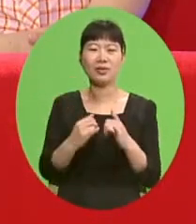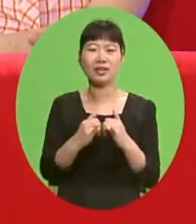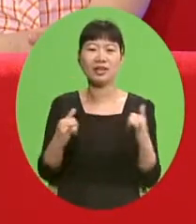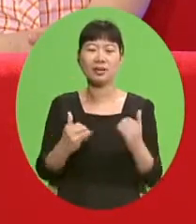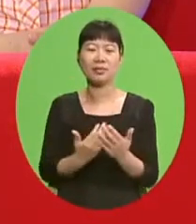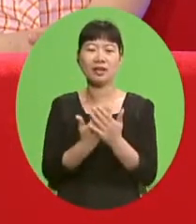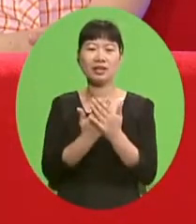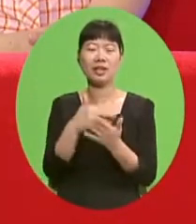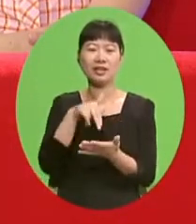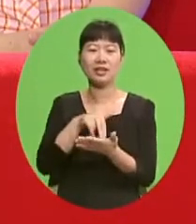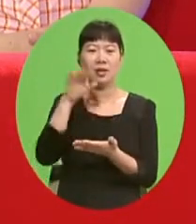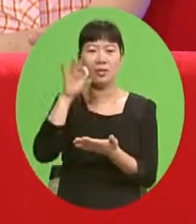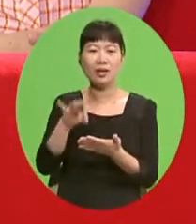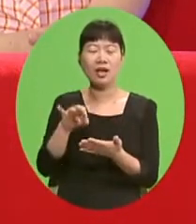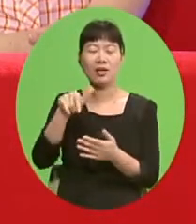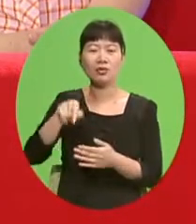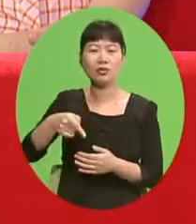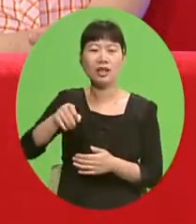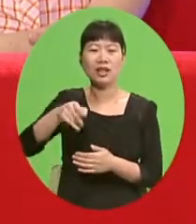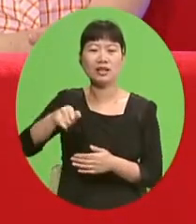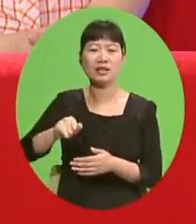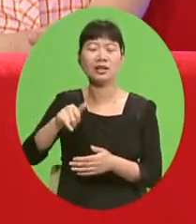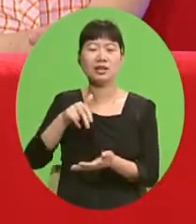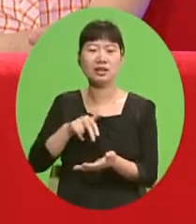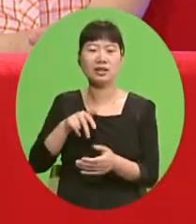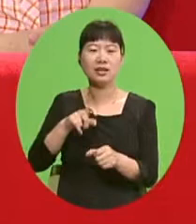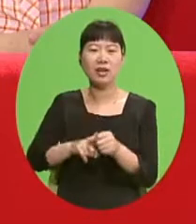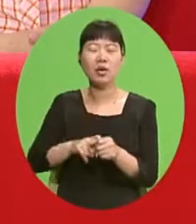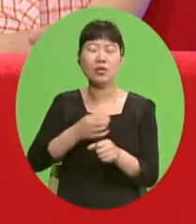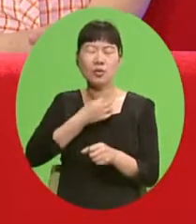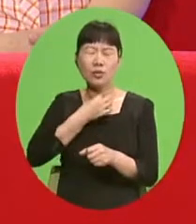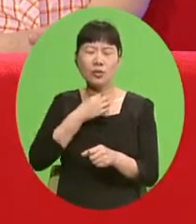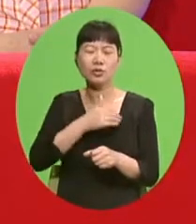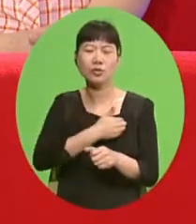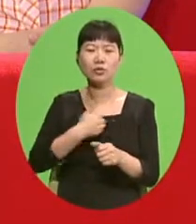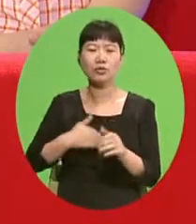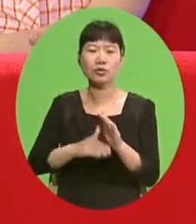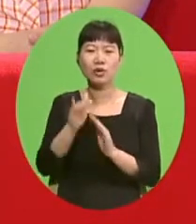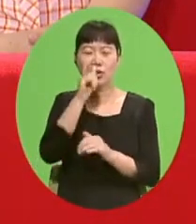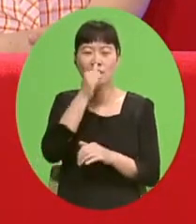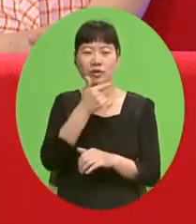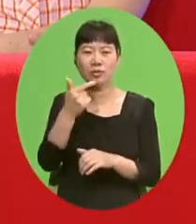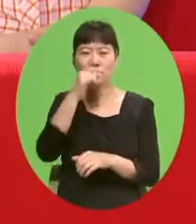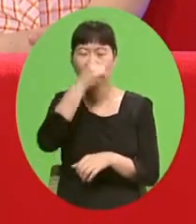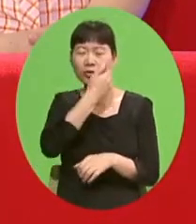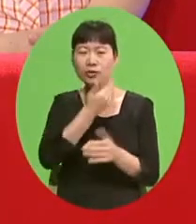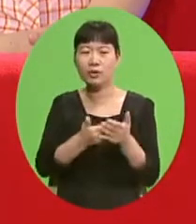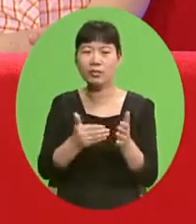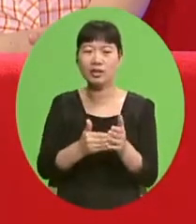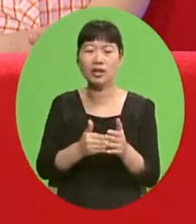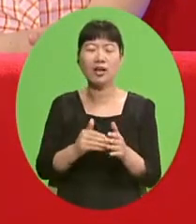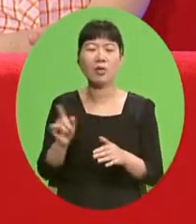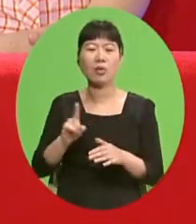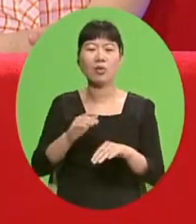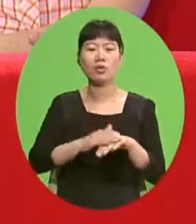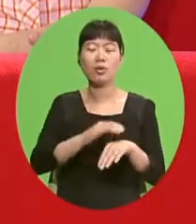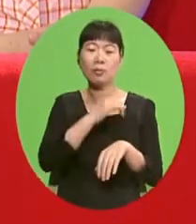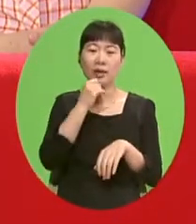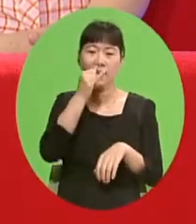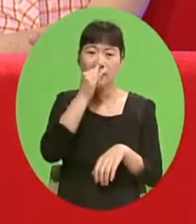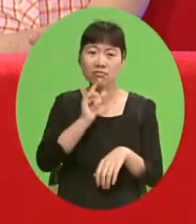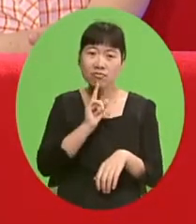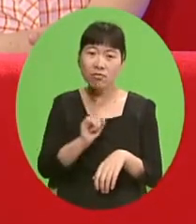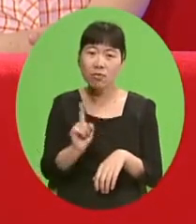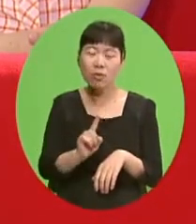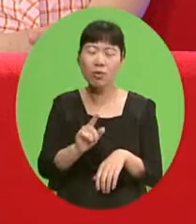인간의 발달상으로 이 구강기적인 욕구를 충족시킨다는 건 너무나 중요하거든요. 그래서 우리 아이들 보면은 이뭐 손에 무슨 맛이 있겠습니까?